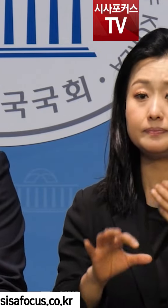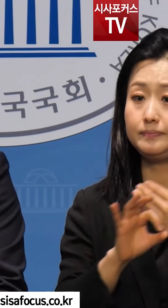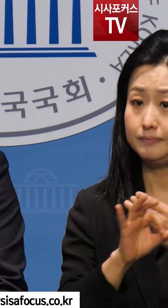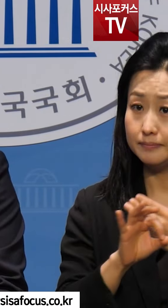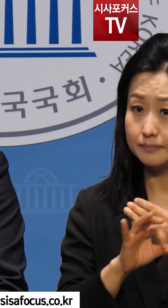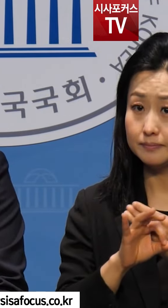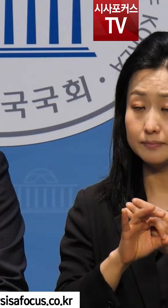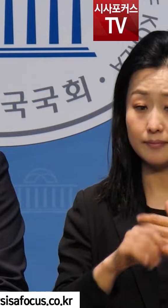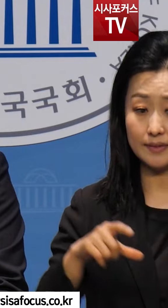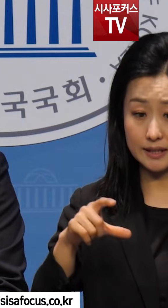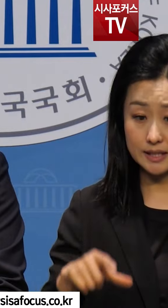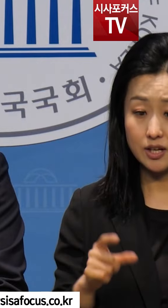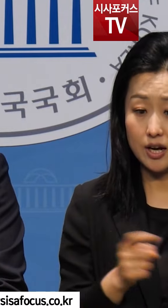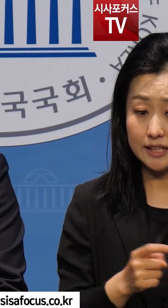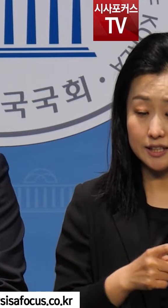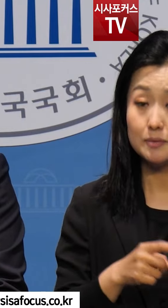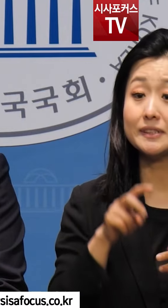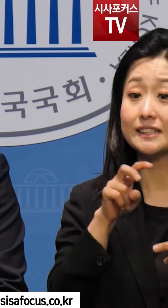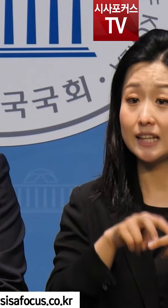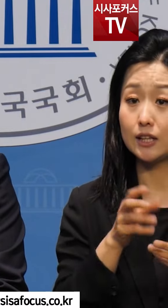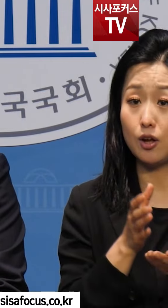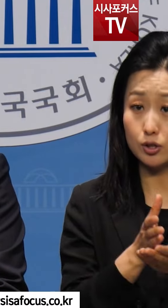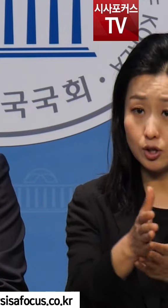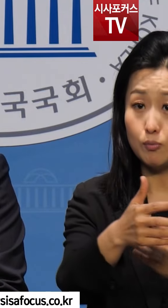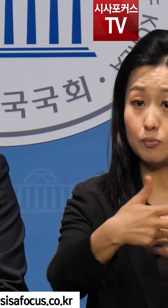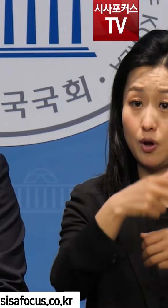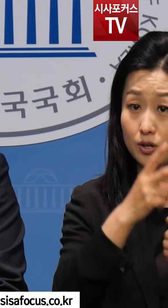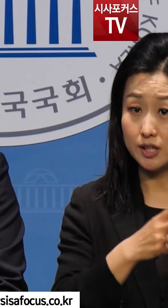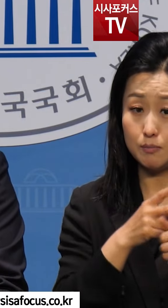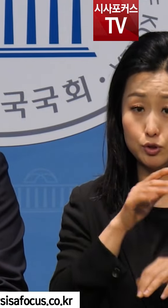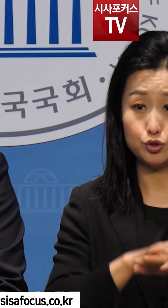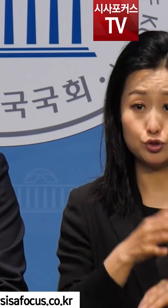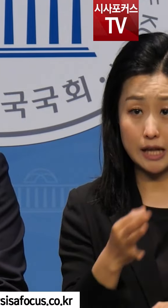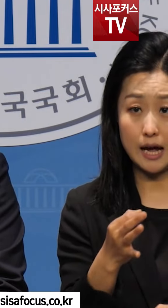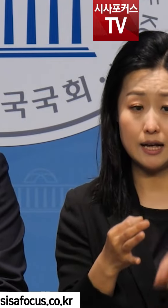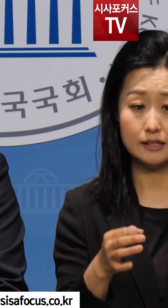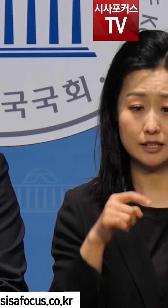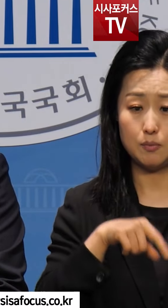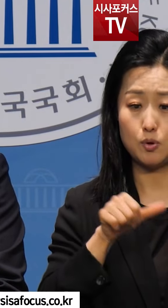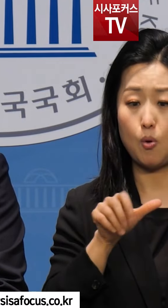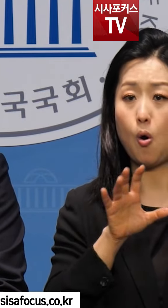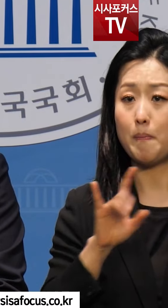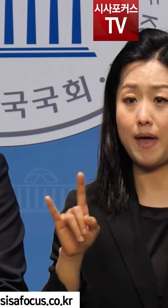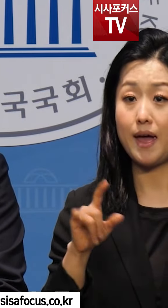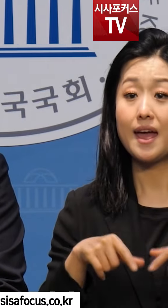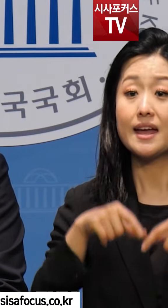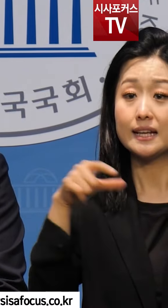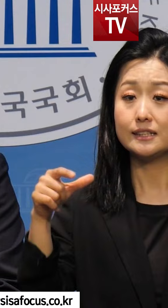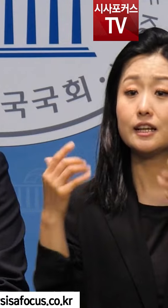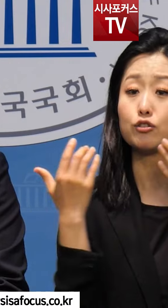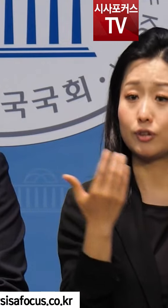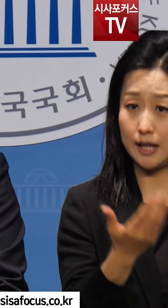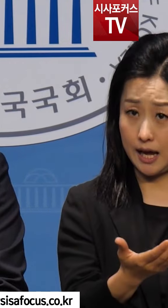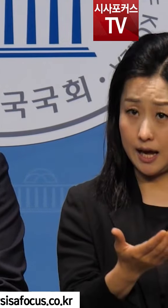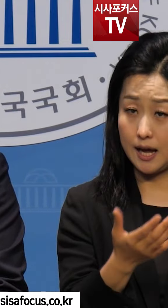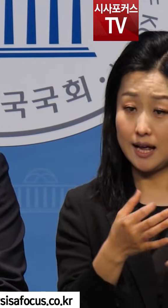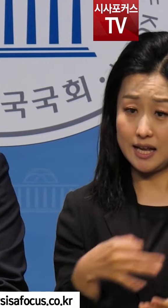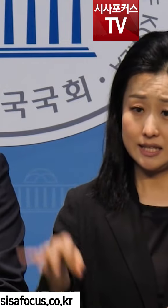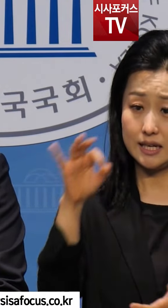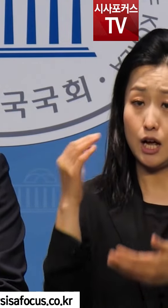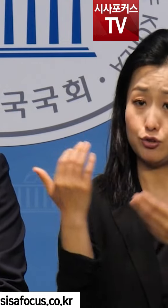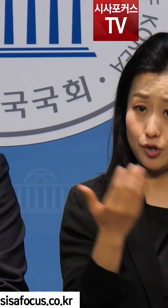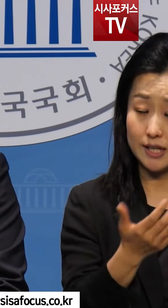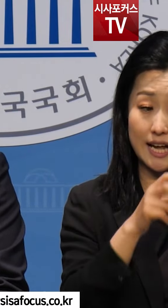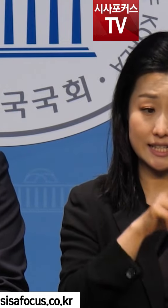한시적으로 권역응급의료센터 전문의 진찰료를 평소에 3.5배 수준으로 인상하는 등